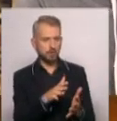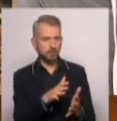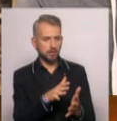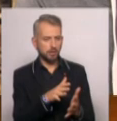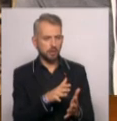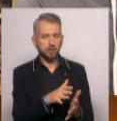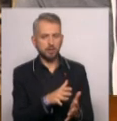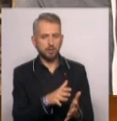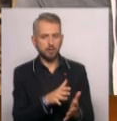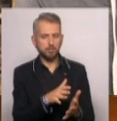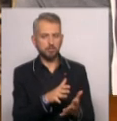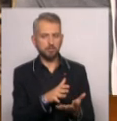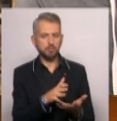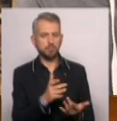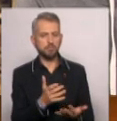цих